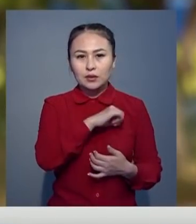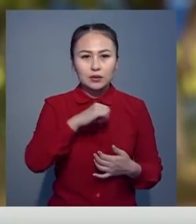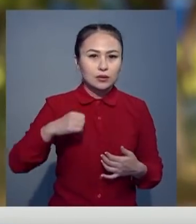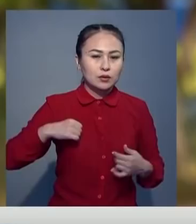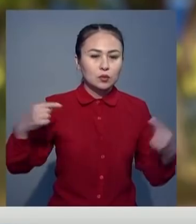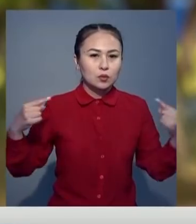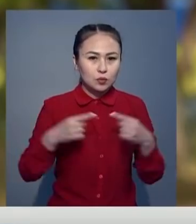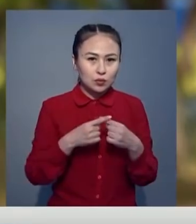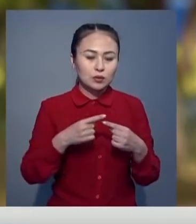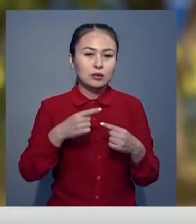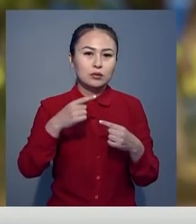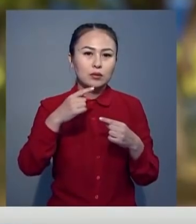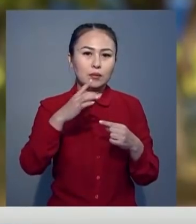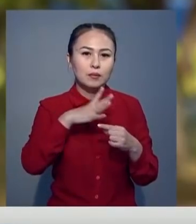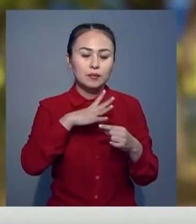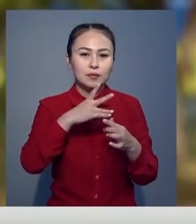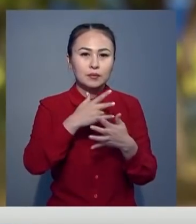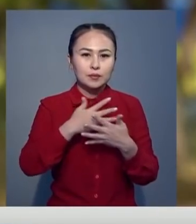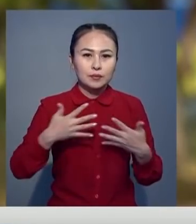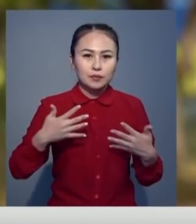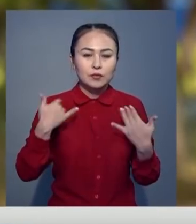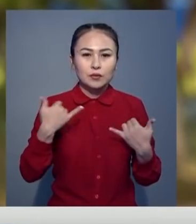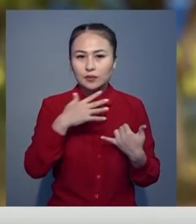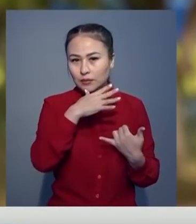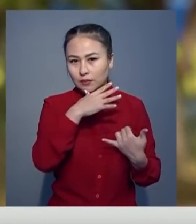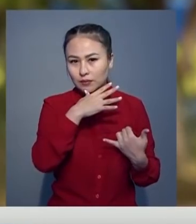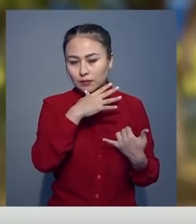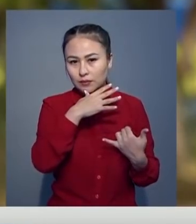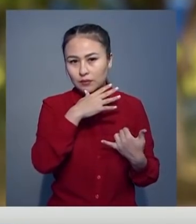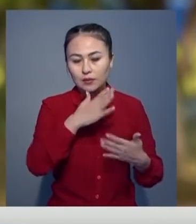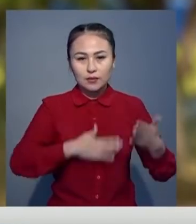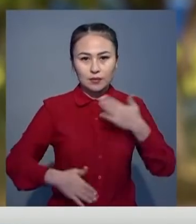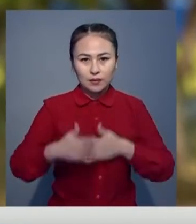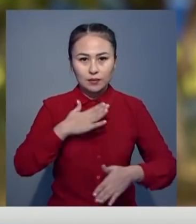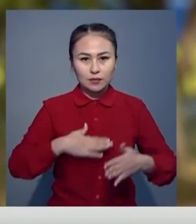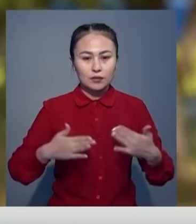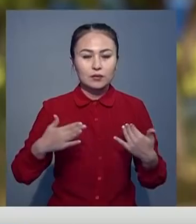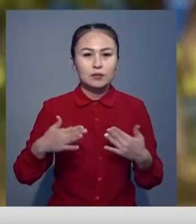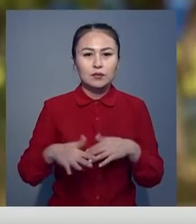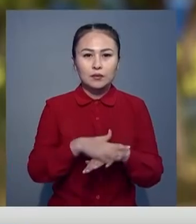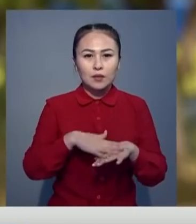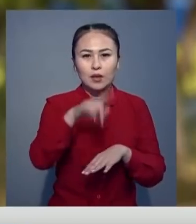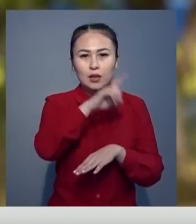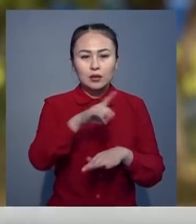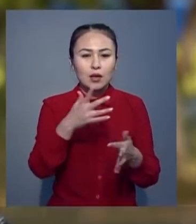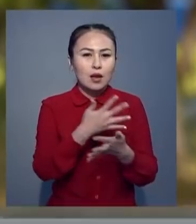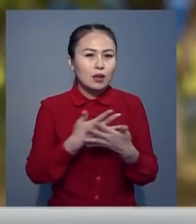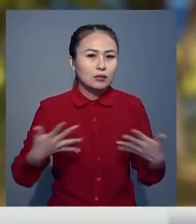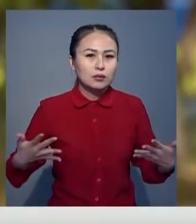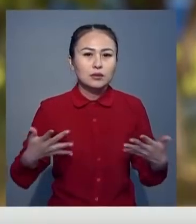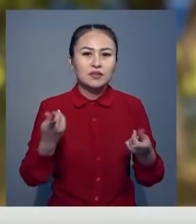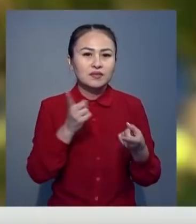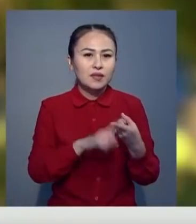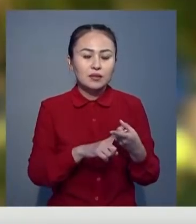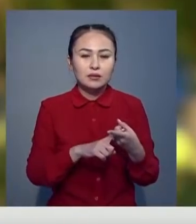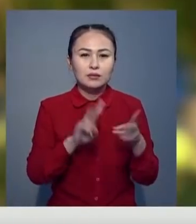ең нақты мал шаруашылығы болатын. Бірақ бүгінгі таңда біз қуанып отырық қазір халықтан түрлі-түрлі ұсыныстар түсіп жатуына